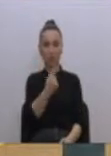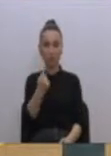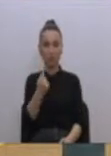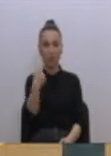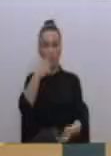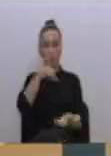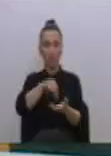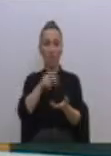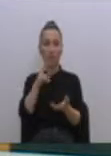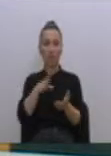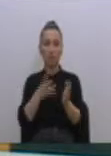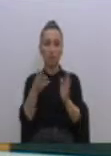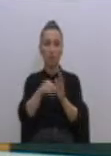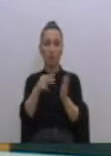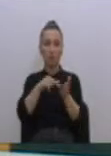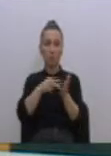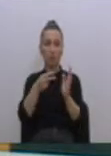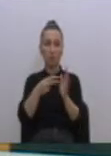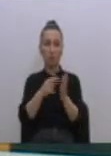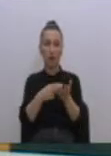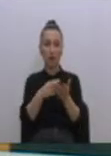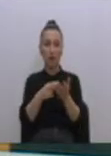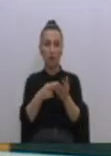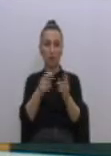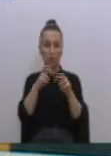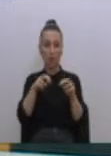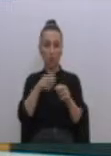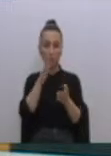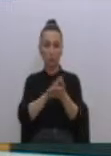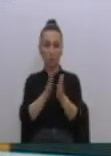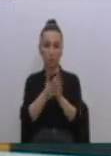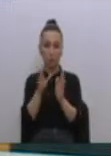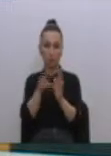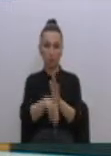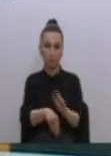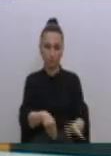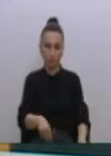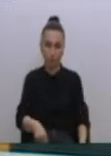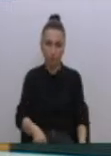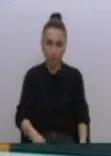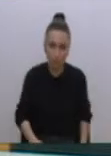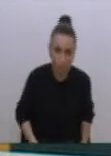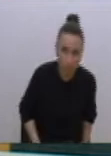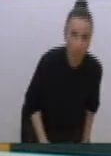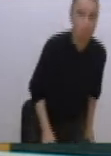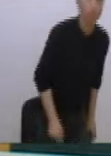aromat grens, mi chartul lui, obi, uge, tis, angarișis, ca hlis proces. Madloba.